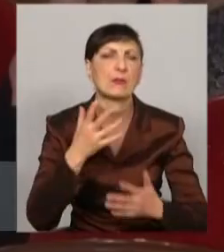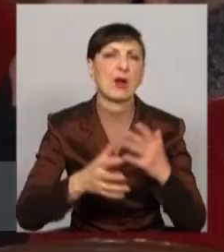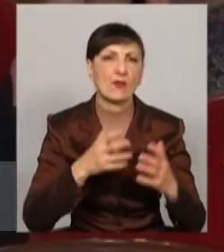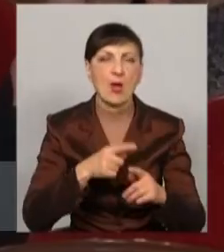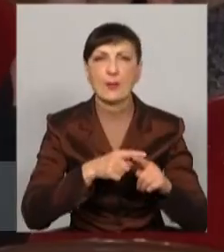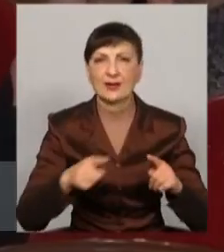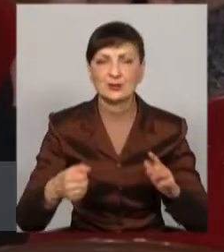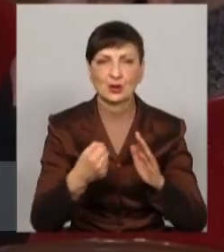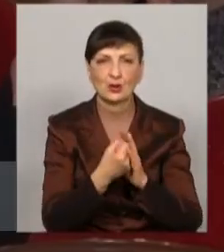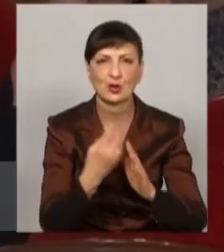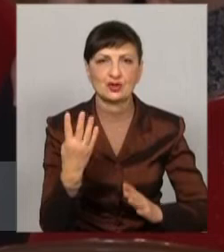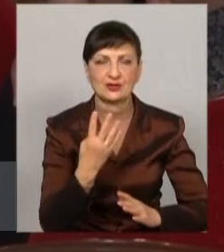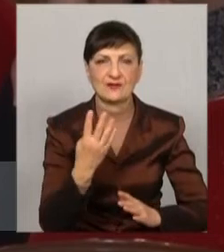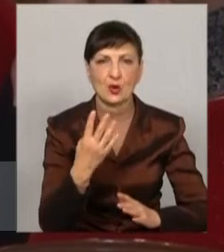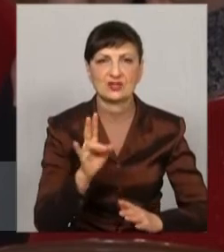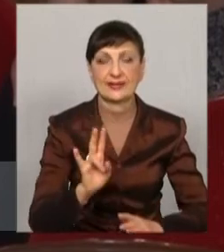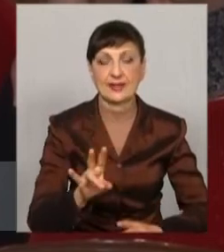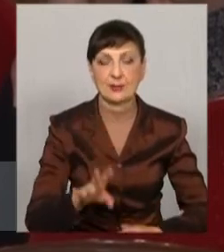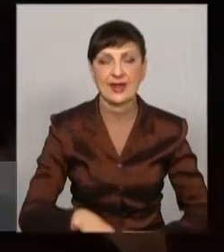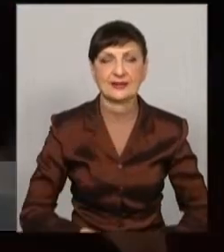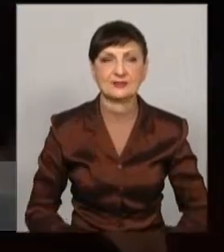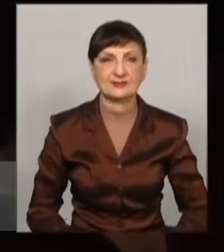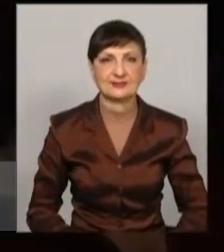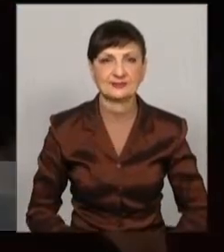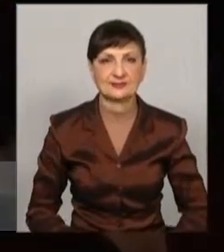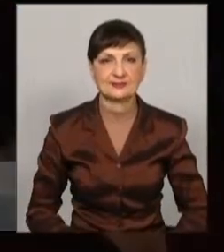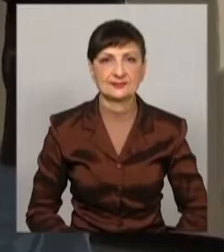продлится до 4 ноября.